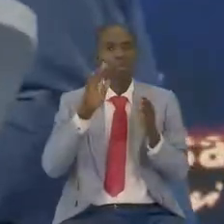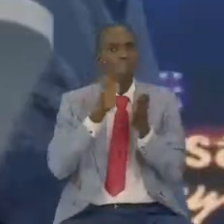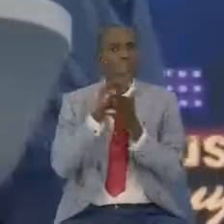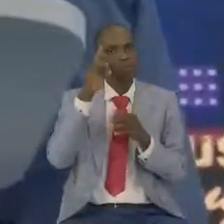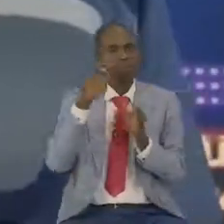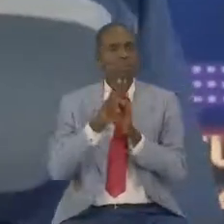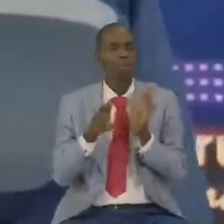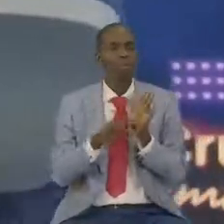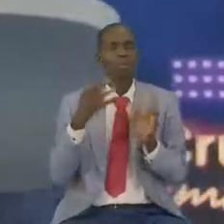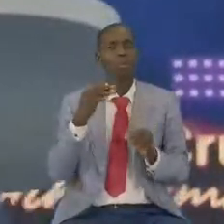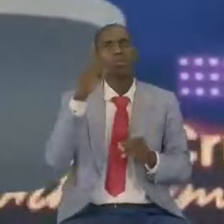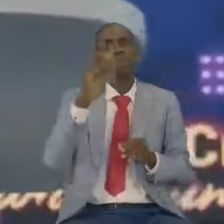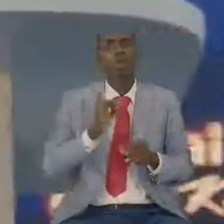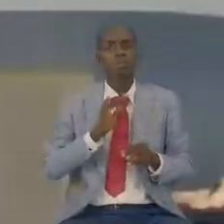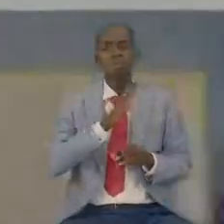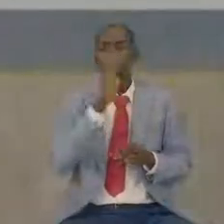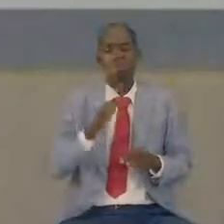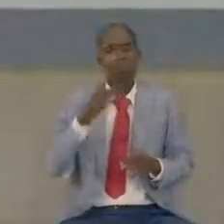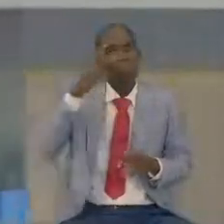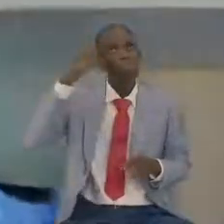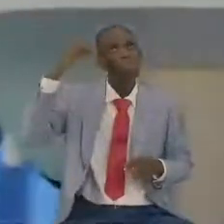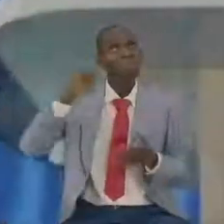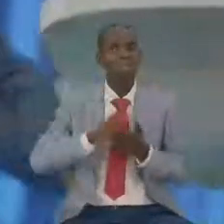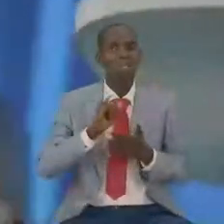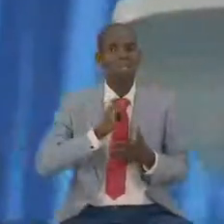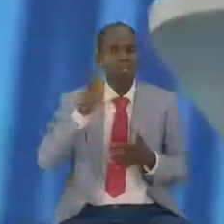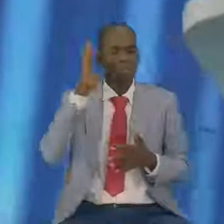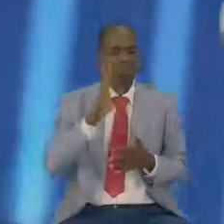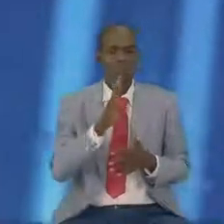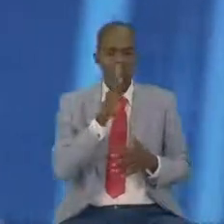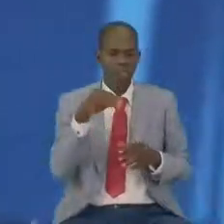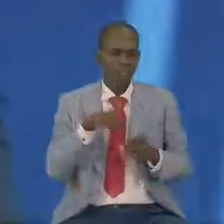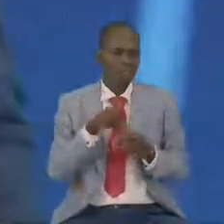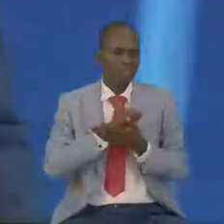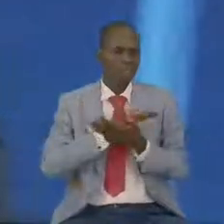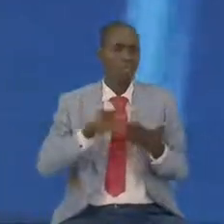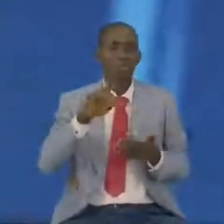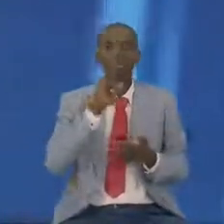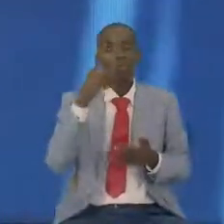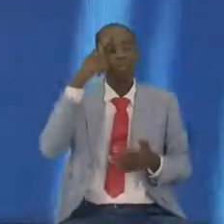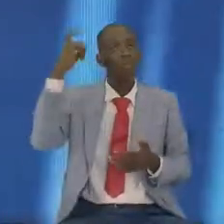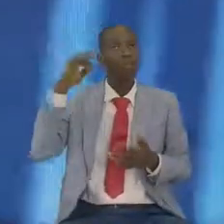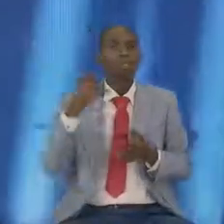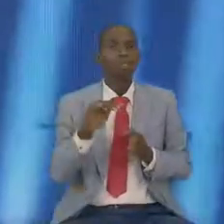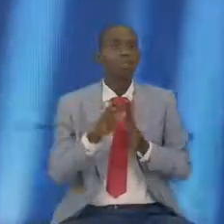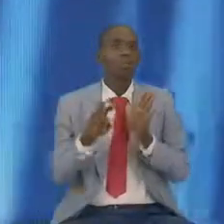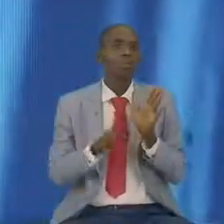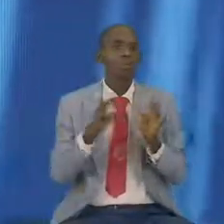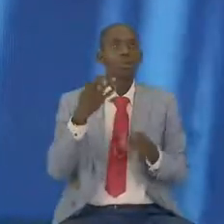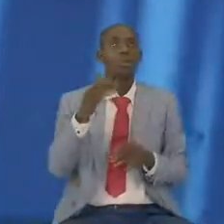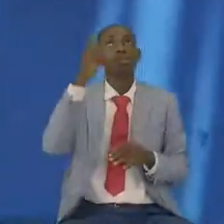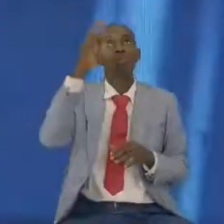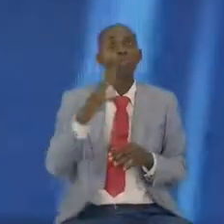n'ai jamais rêvé que je vais marcher dans la sanctification. Tu ne rêves pas la volonté de Dieu. Ce que Dieu